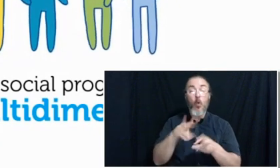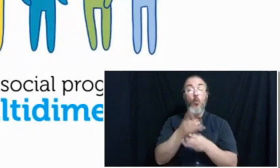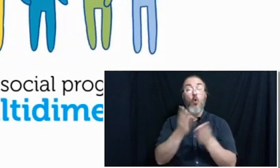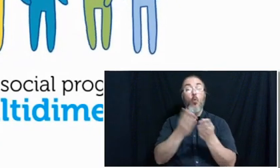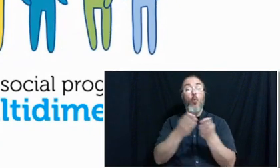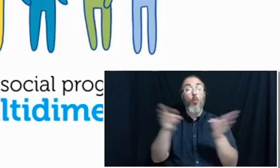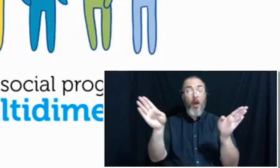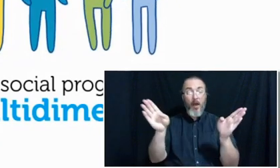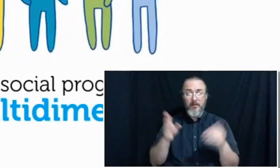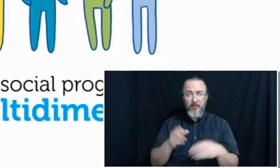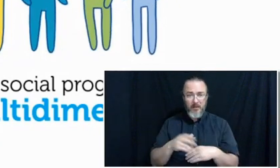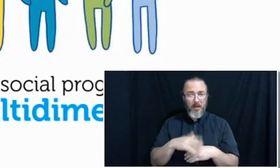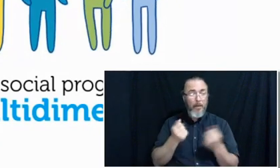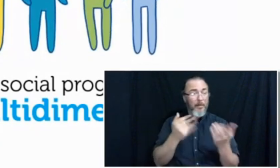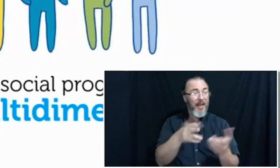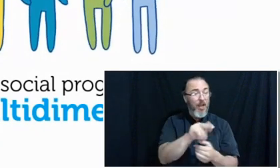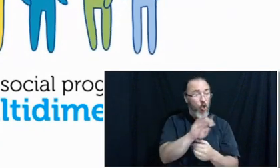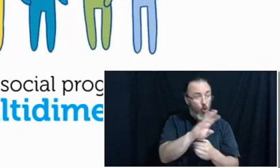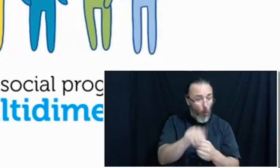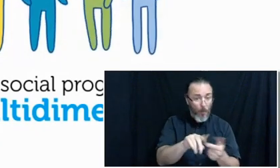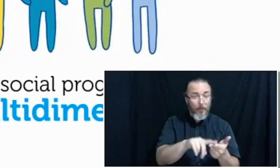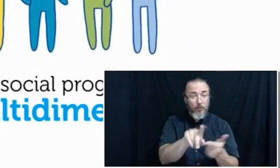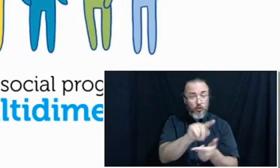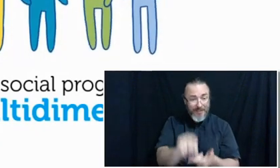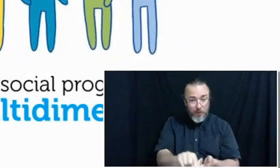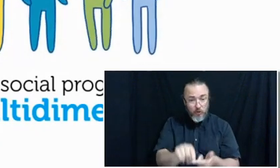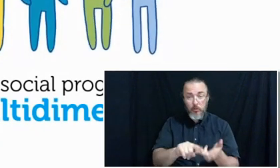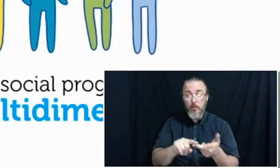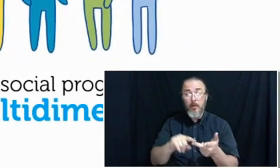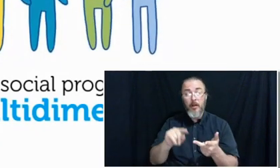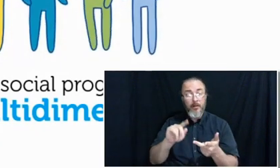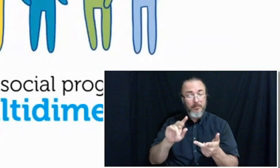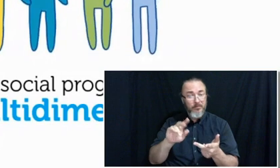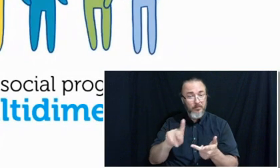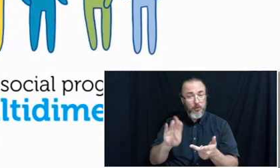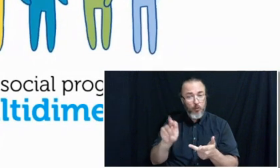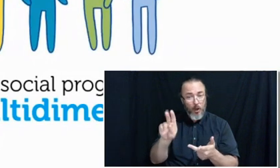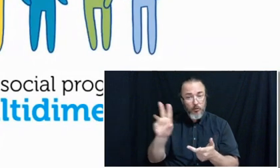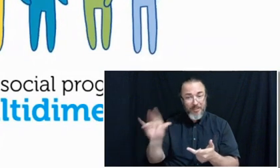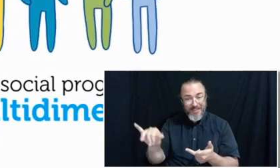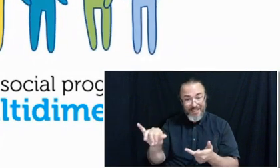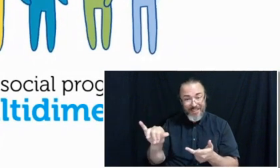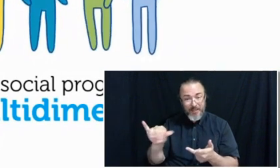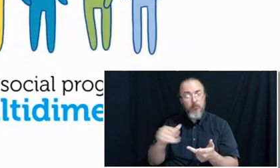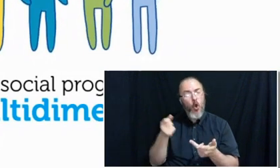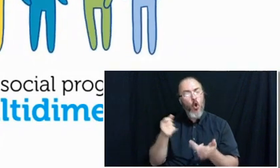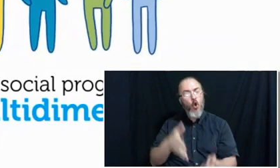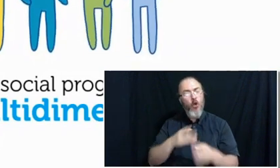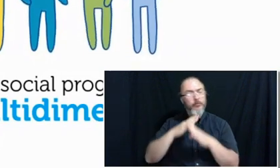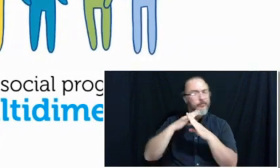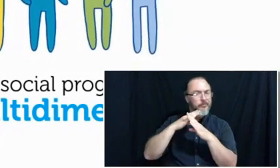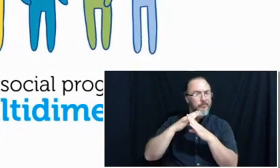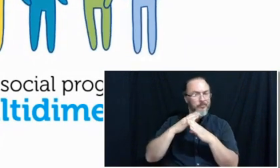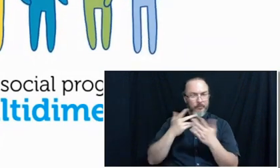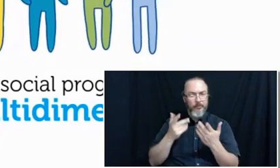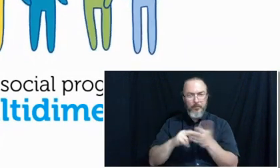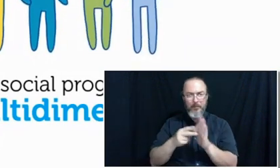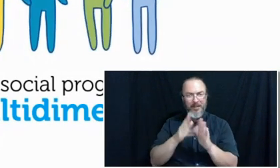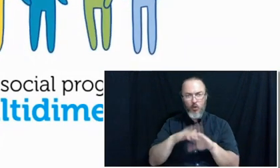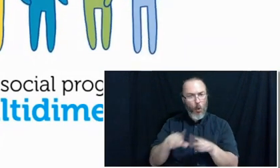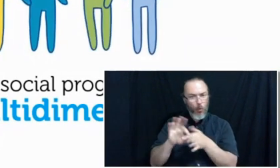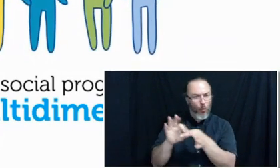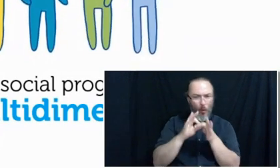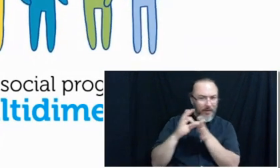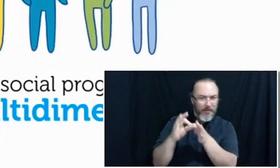les normes profondément enracinées, les traditions, les cultures de travail des bureaucratiques tendent à cloisonner les services qui empêchent la